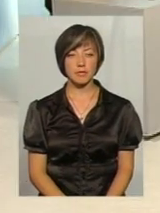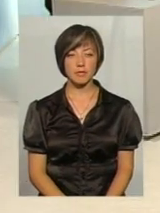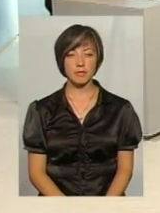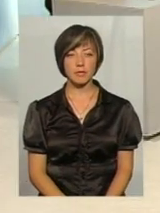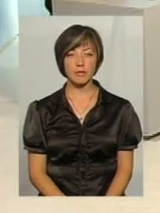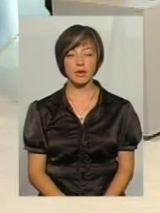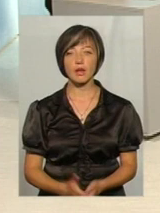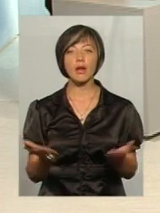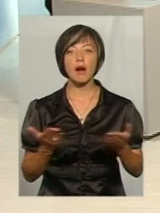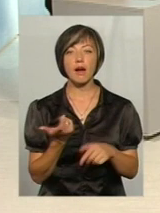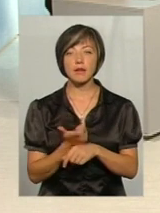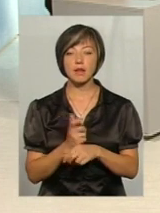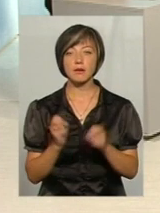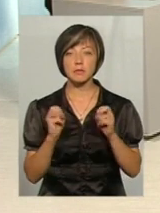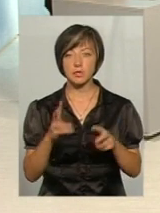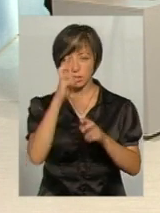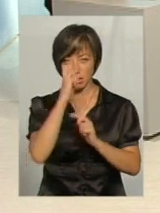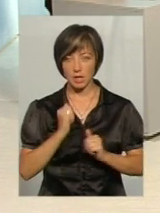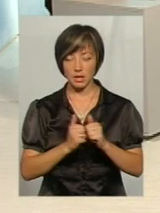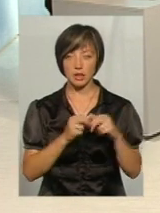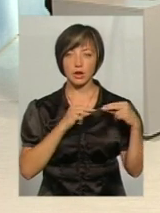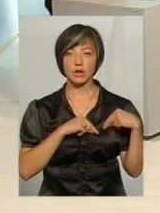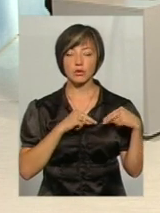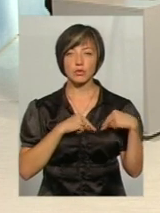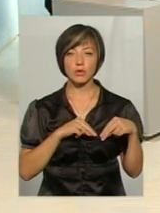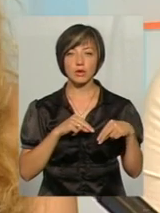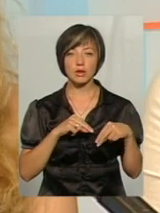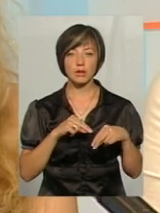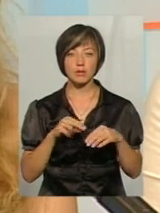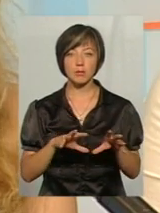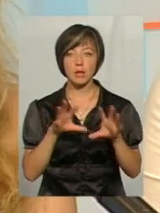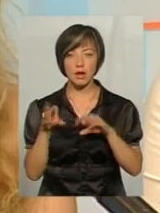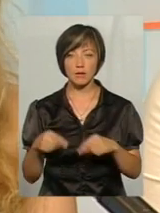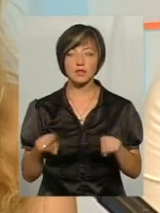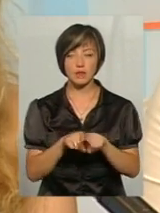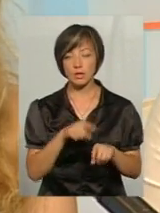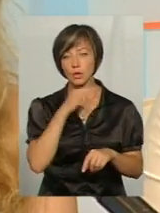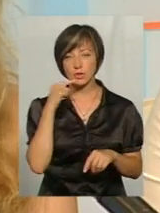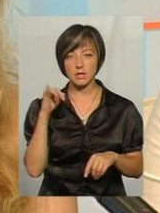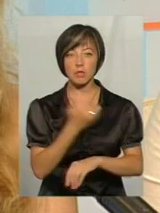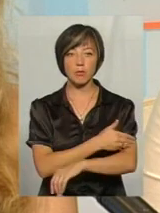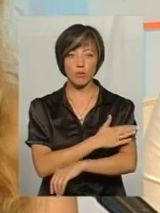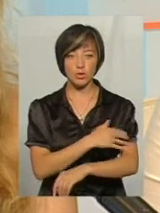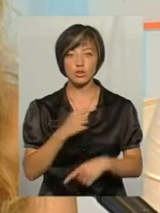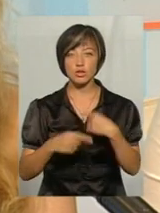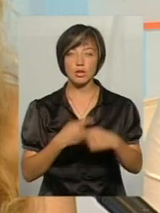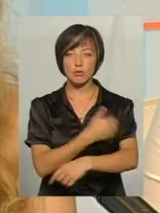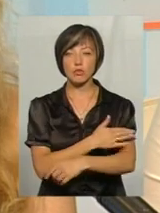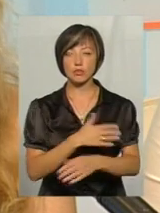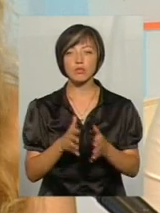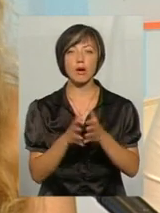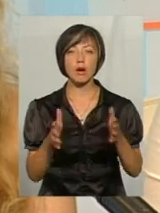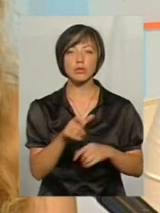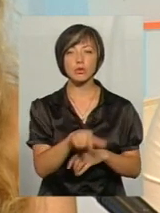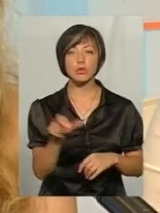найнебезпечніша країна для трудових? Ну, для трудових мігрантів, ну, так. Все ж таки Росія і Польща. Через Польщу зараз велика